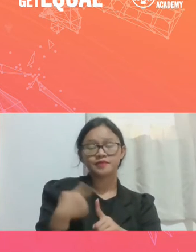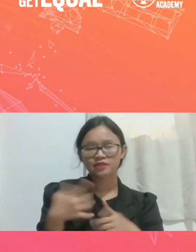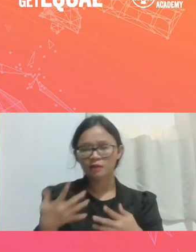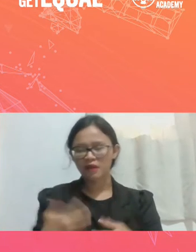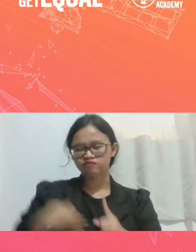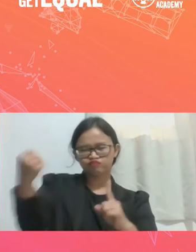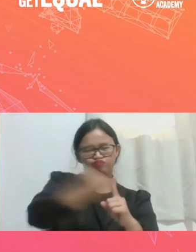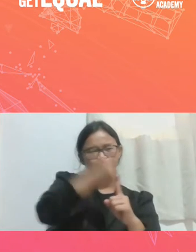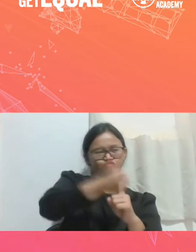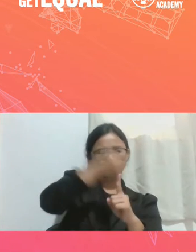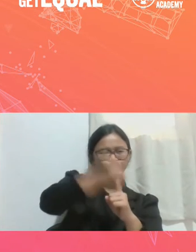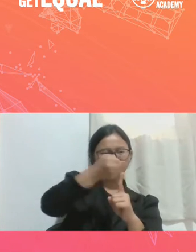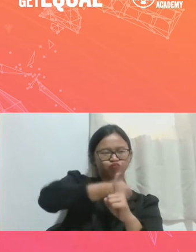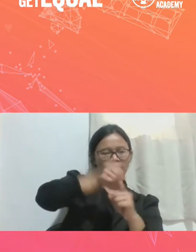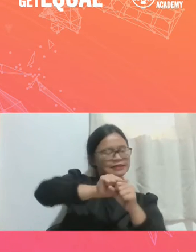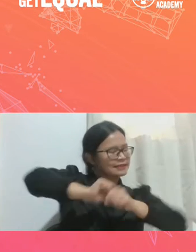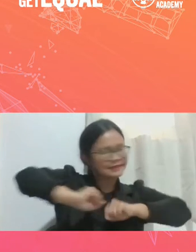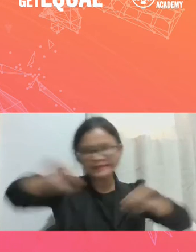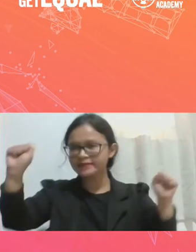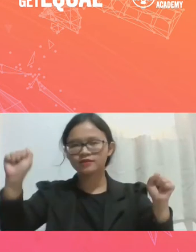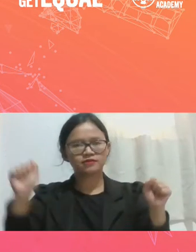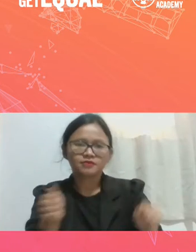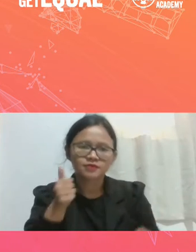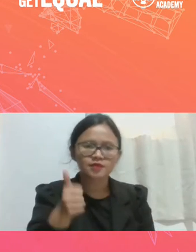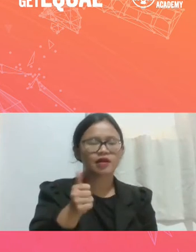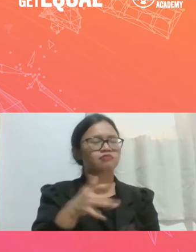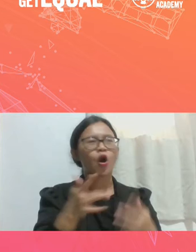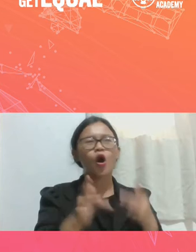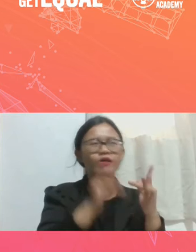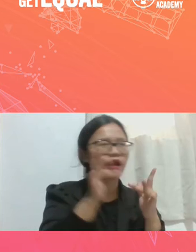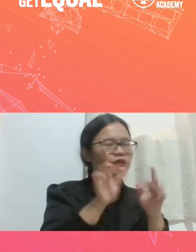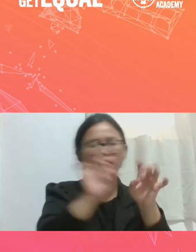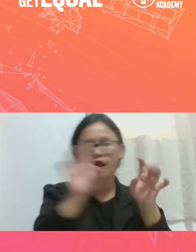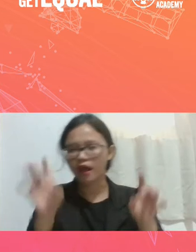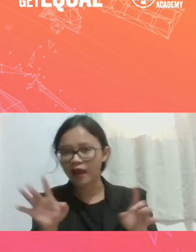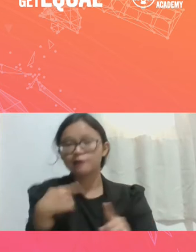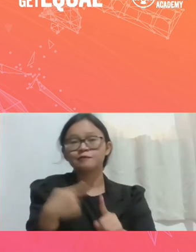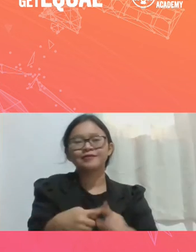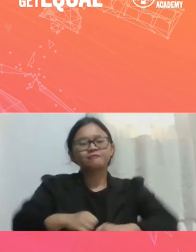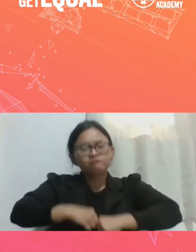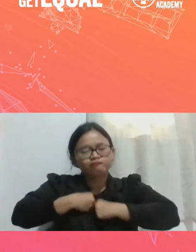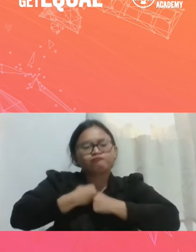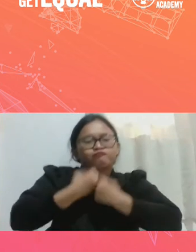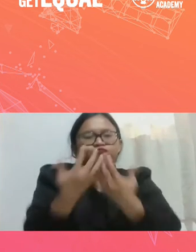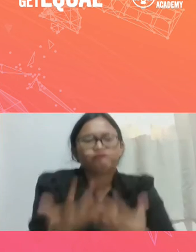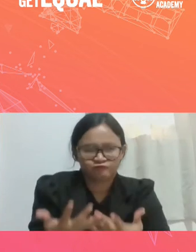kekerasan yang termasuk yang dari bentuk kekerasan online dan mereka bisa berpartisipasi dalam pembangunan dalam pengambilan